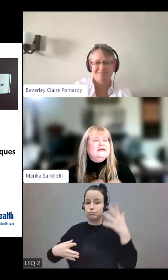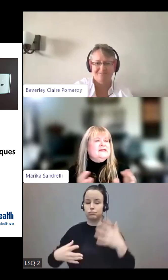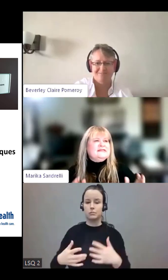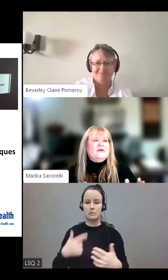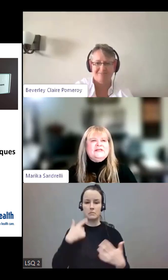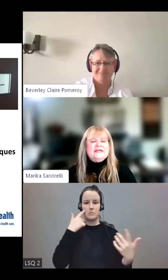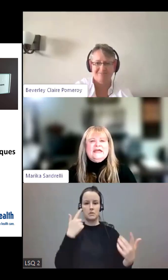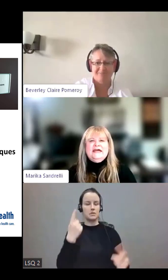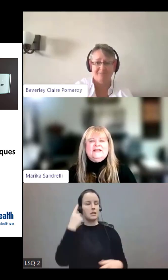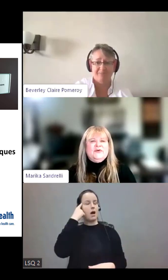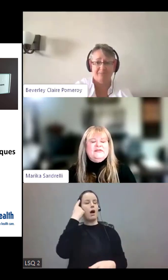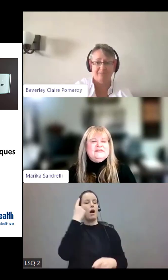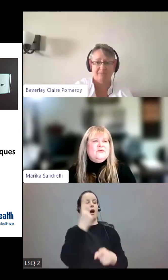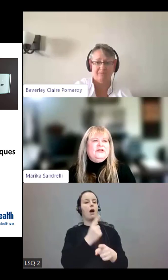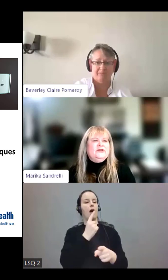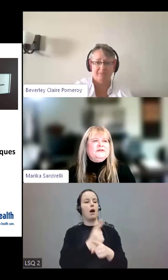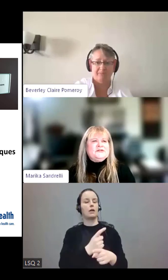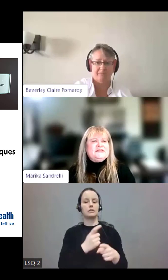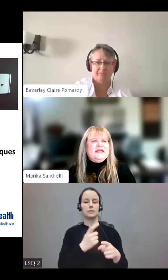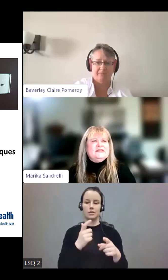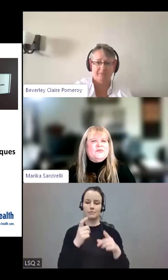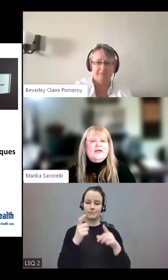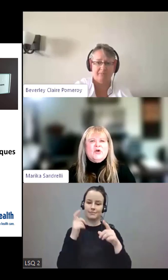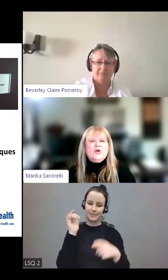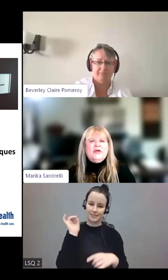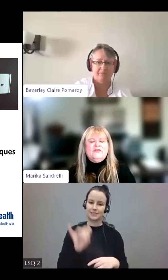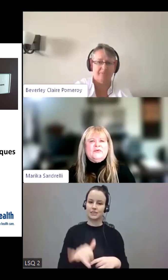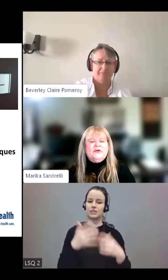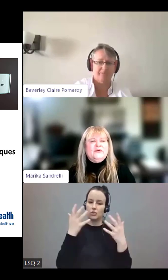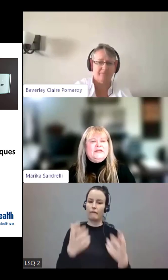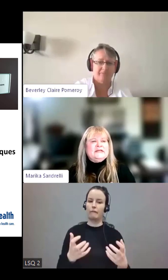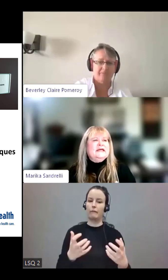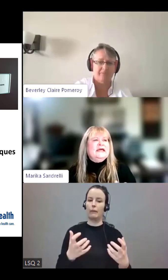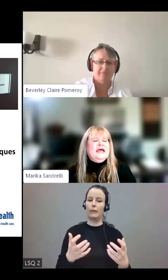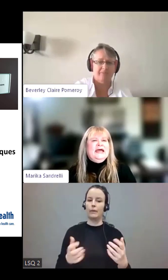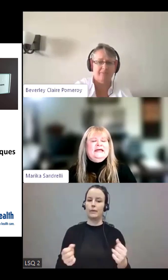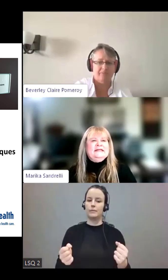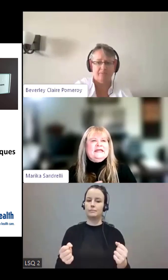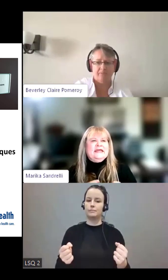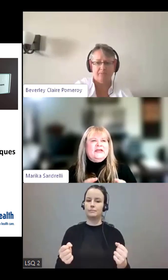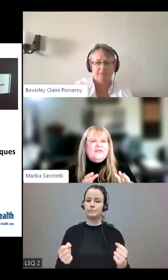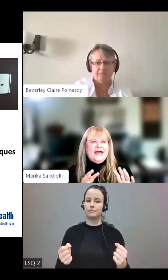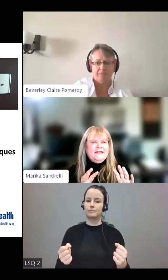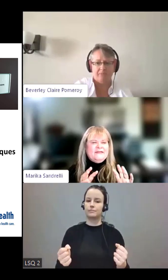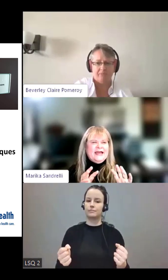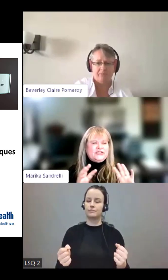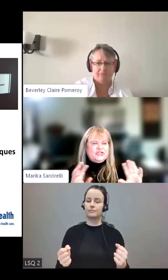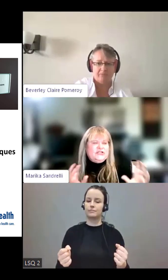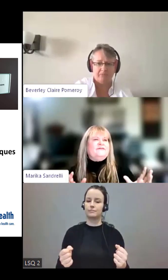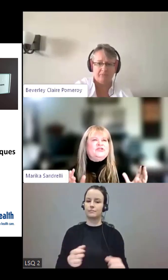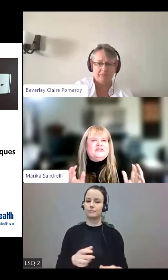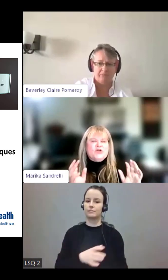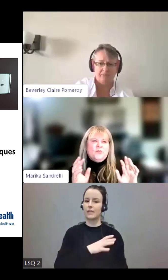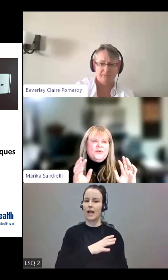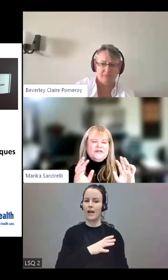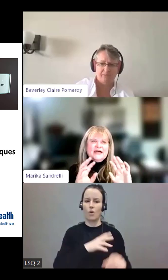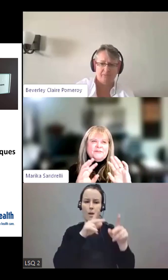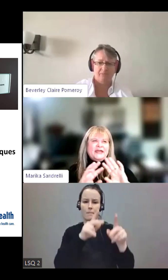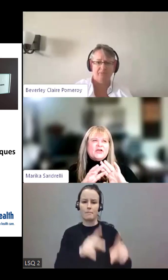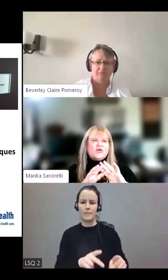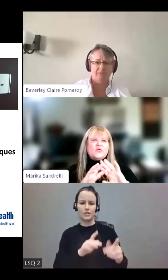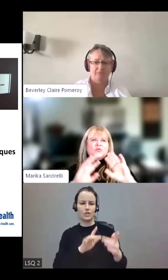Je cherche quelqu'un avec qui connecter, avec qui partager. Et ce changement, ce glissement, si on